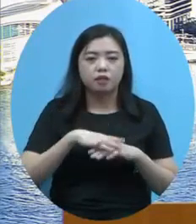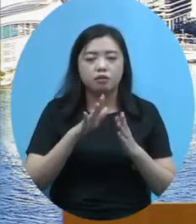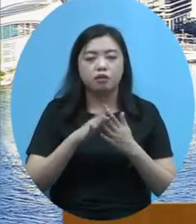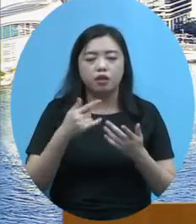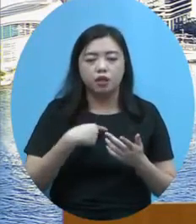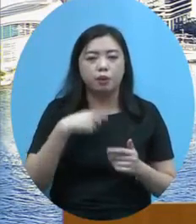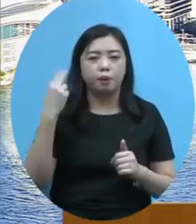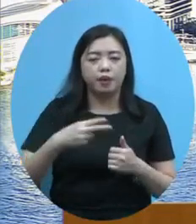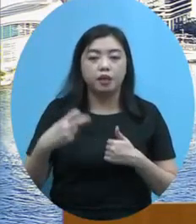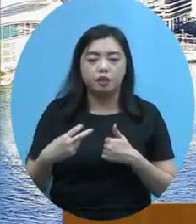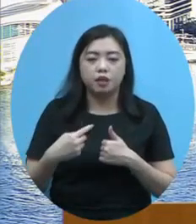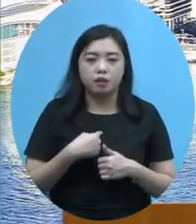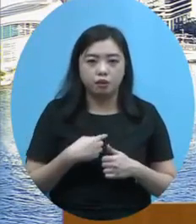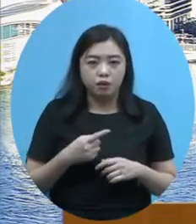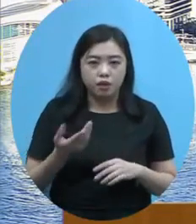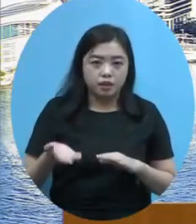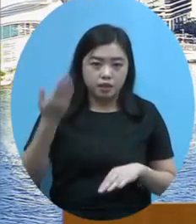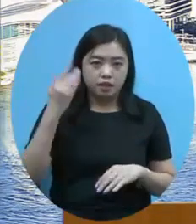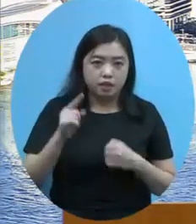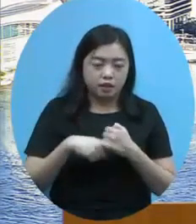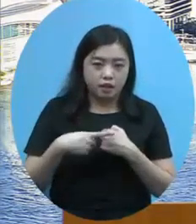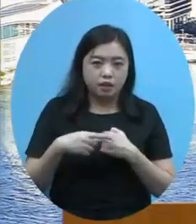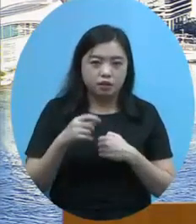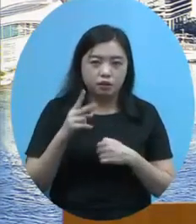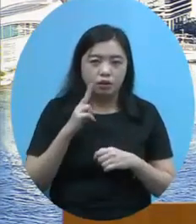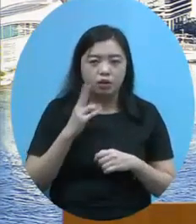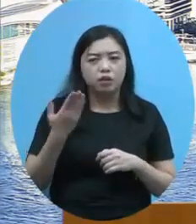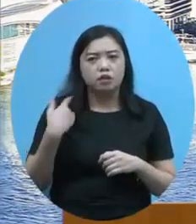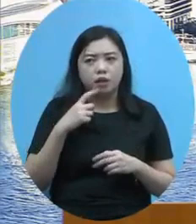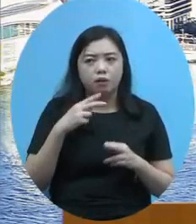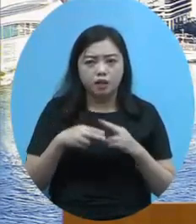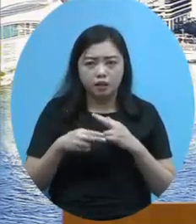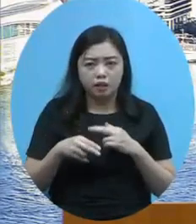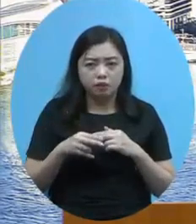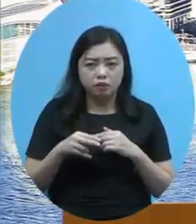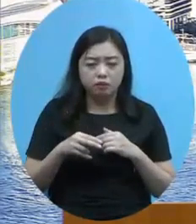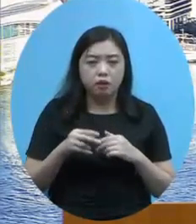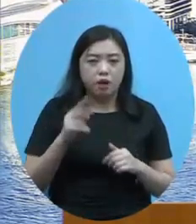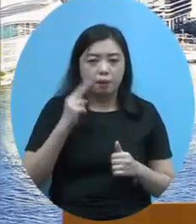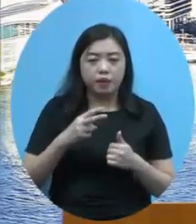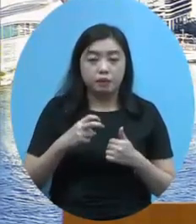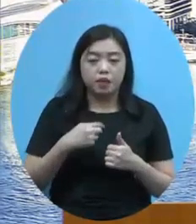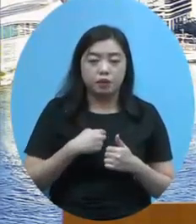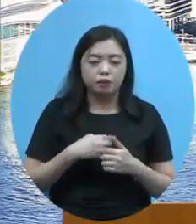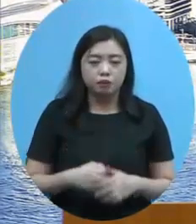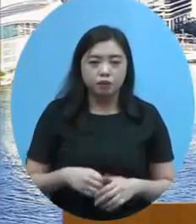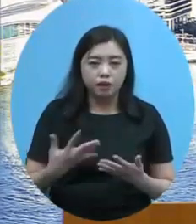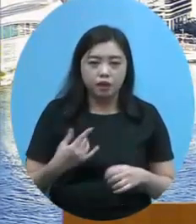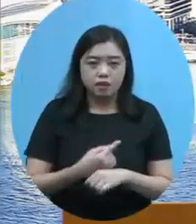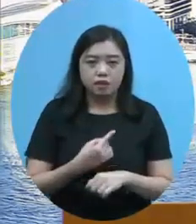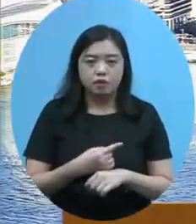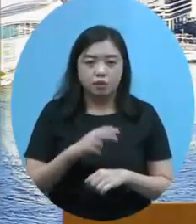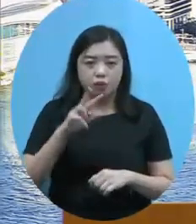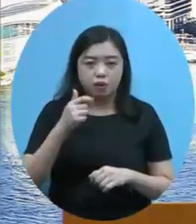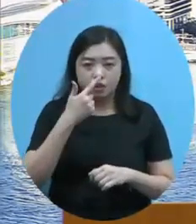做強制檢測。咁先前第一個個案大家都記得，我哋都有間嘅餐廳係即係列咗做強制檢測。咁暫時就未發現